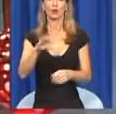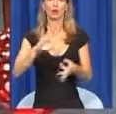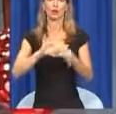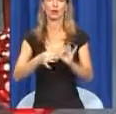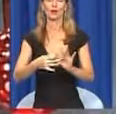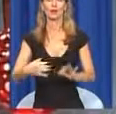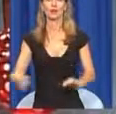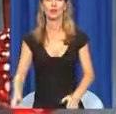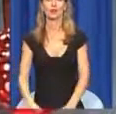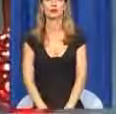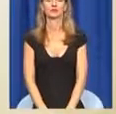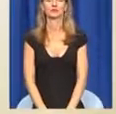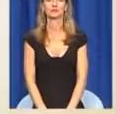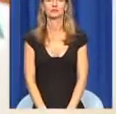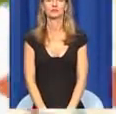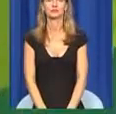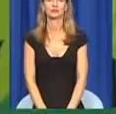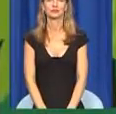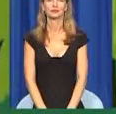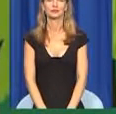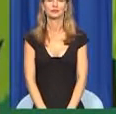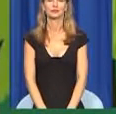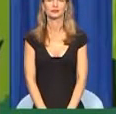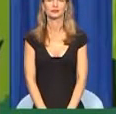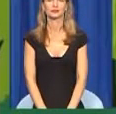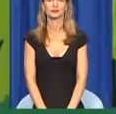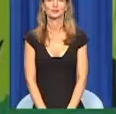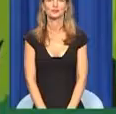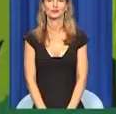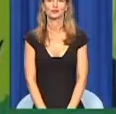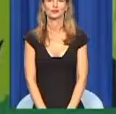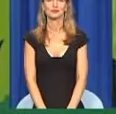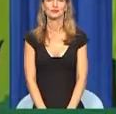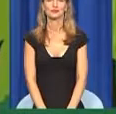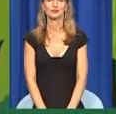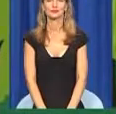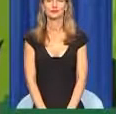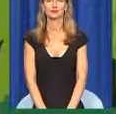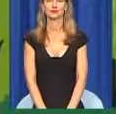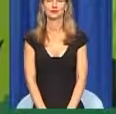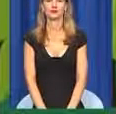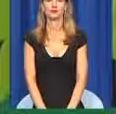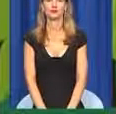Thank you.